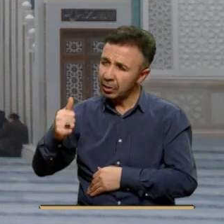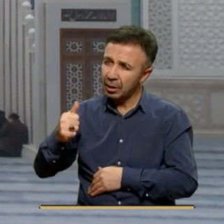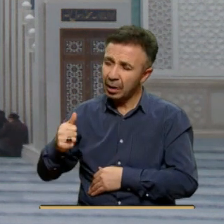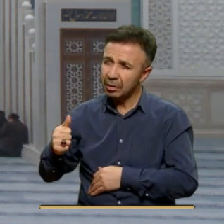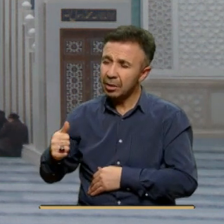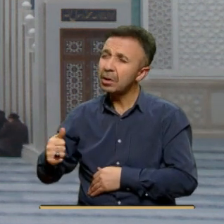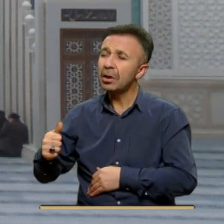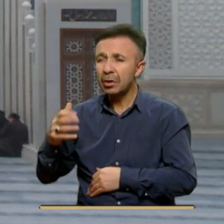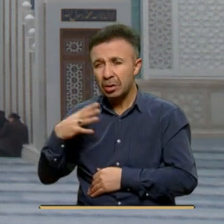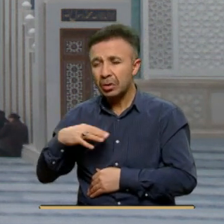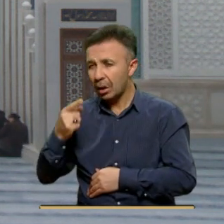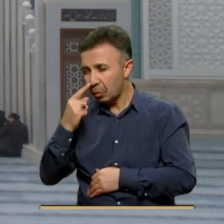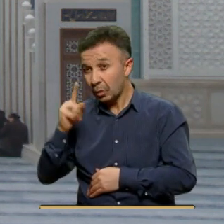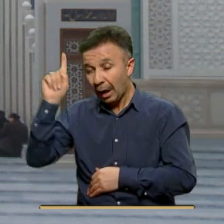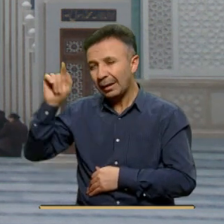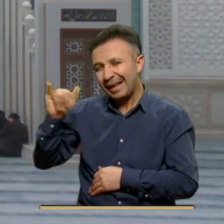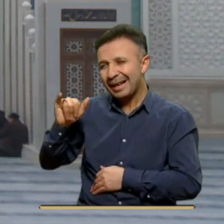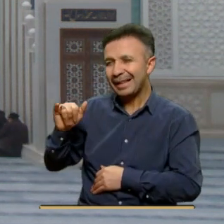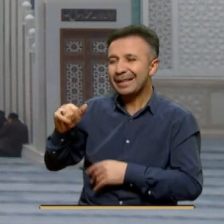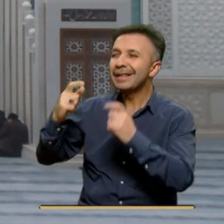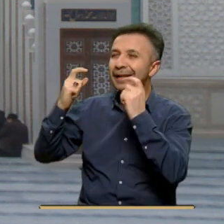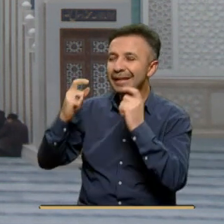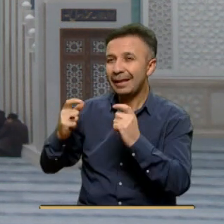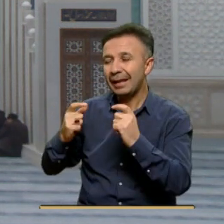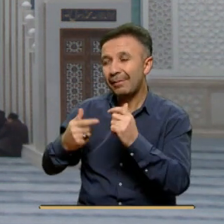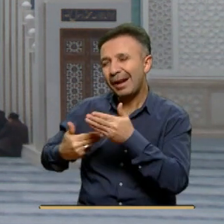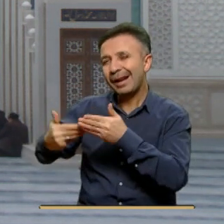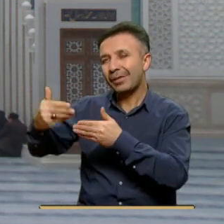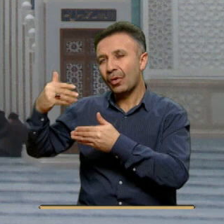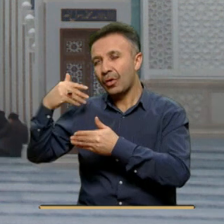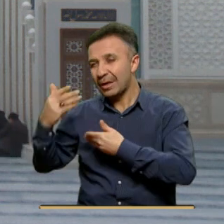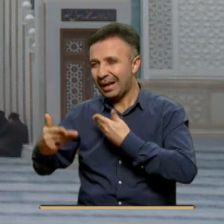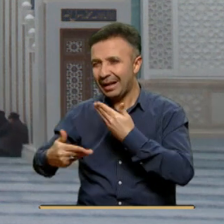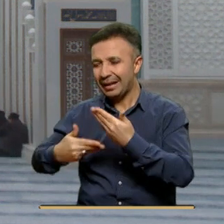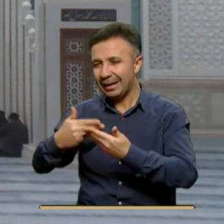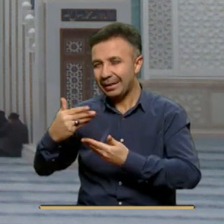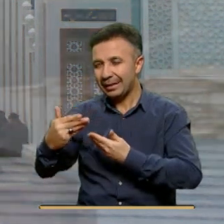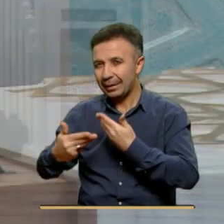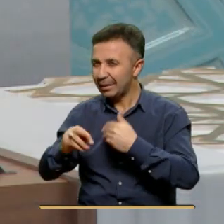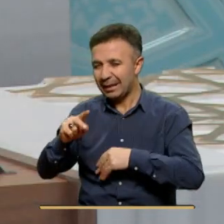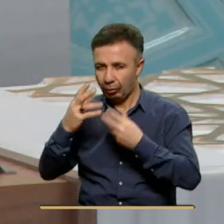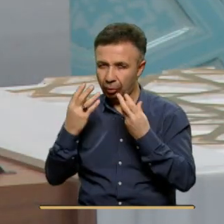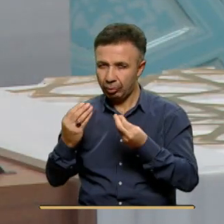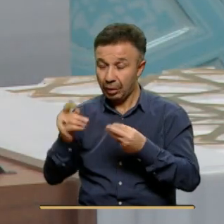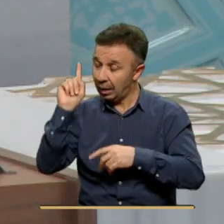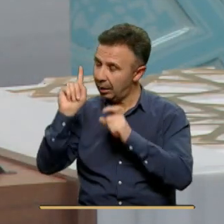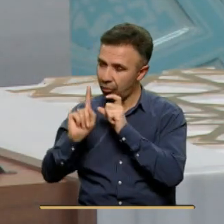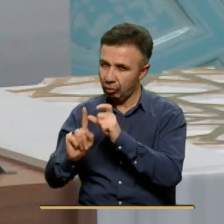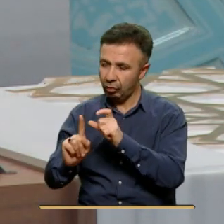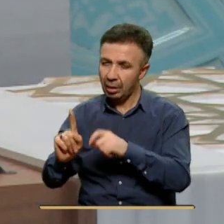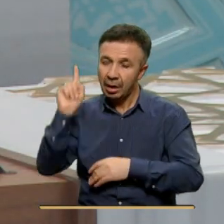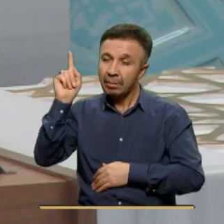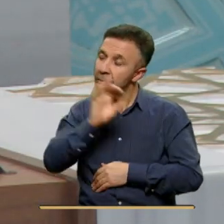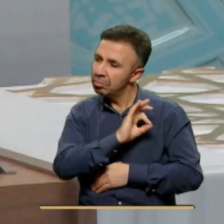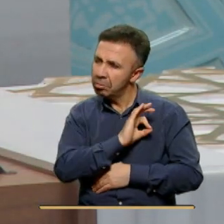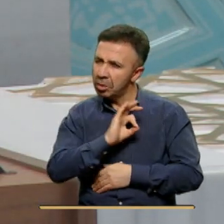katındaki yeri biraz önce ifade ettiğimiz duruma çevrilebilir. Rabbim